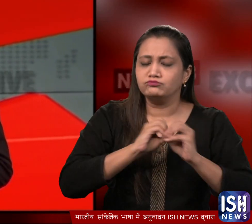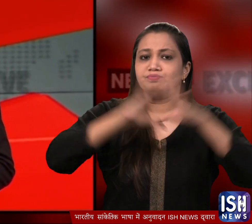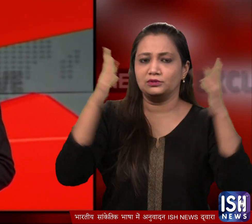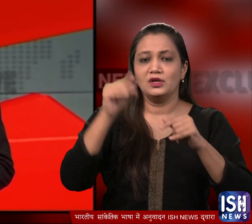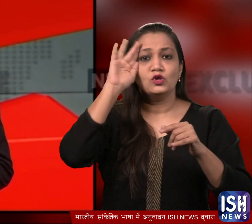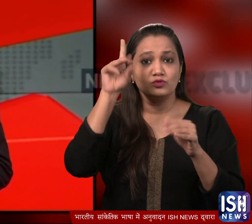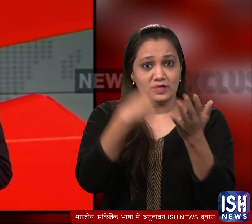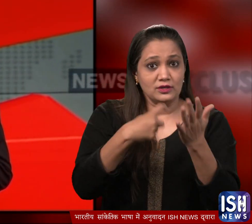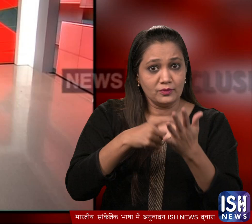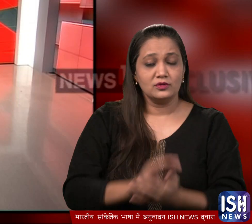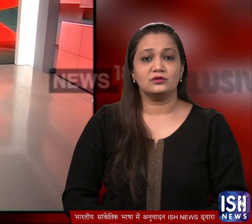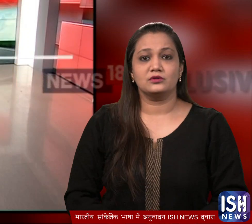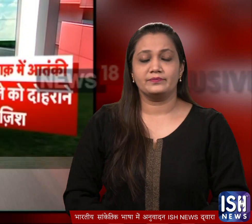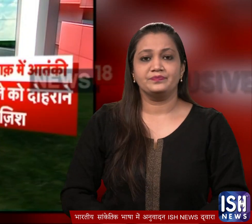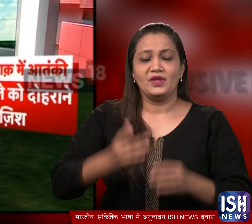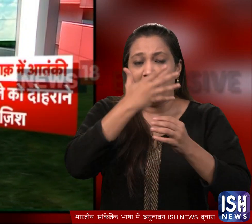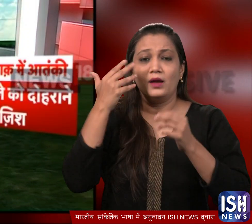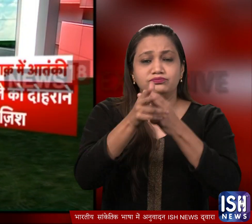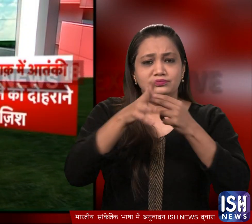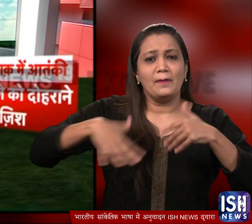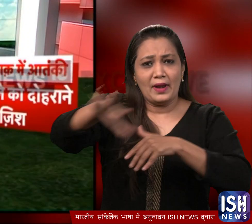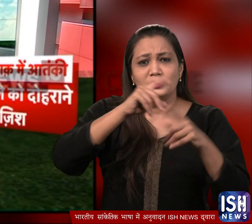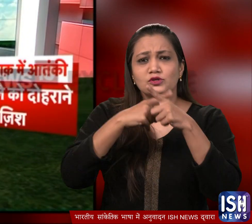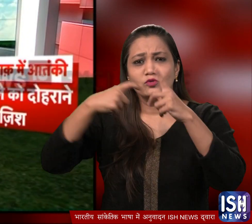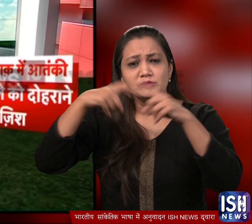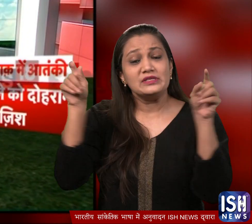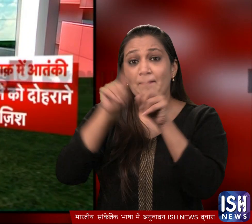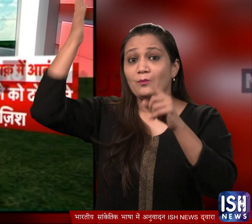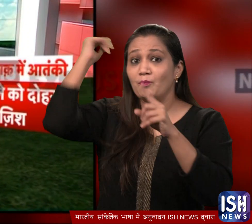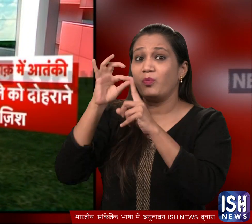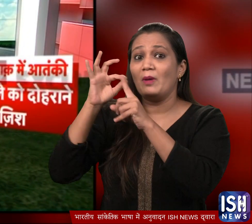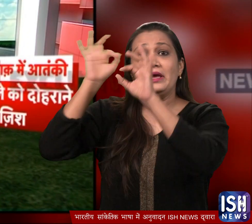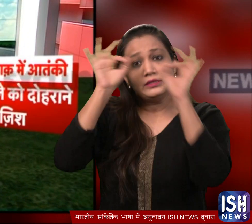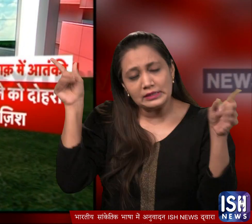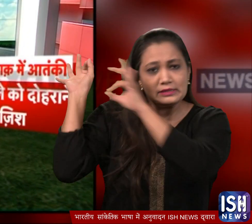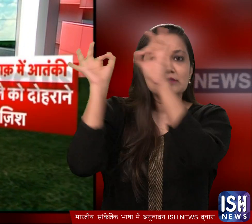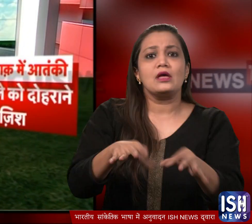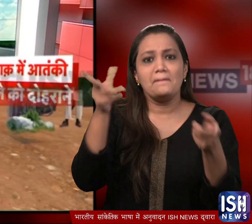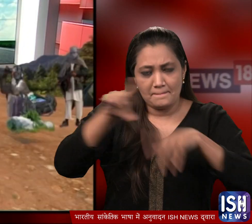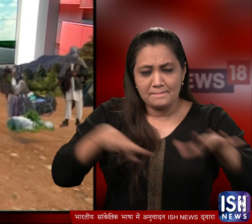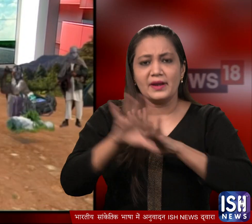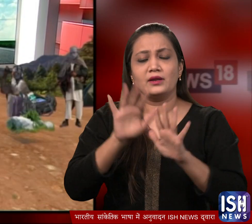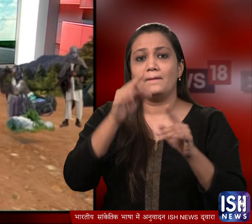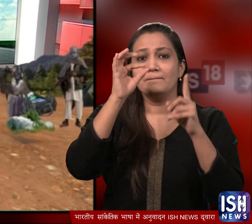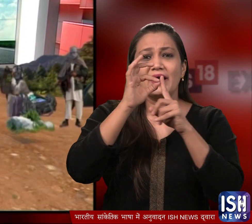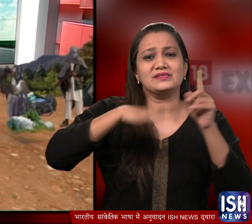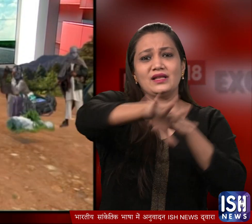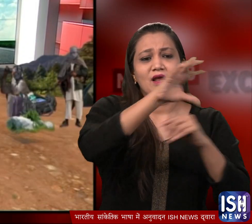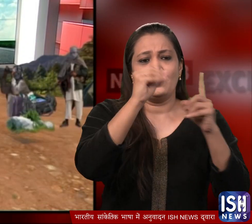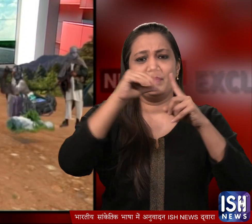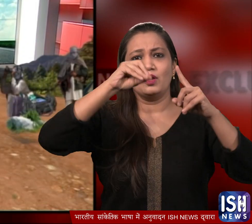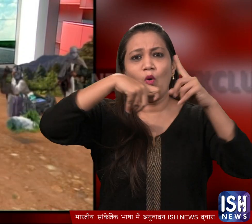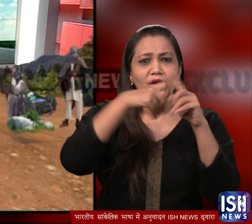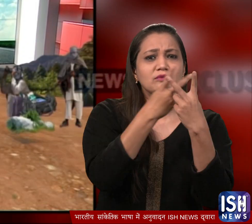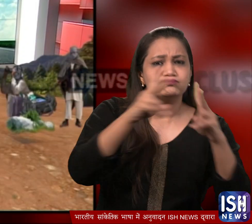18 के संदीप बोल की रिपोर्ट है कि आतंकी फिर घाटी में पुलवामा जैसा हमला करने की साजिश रच रहे हैं और इसके लिए वो पाकिस्तान के कब्जे वाले कश्मीर